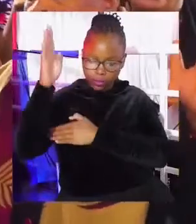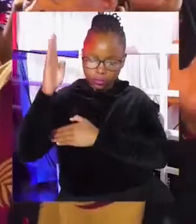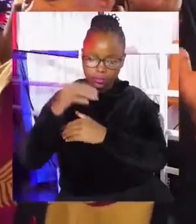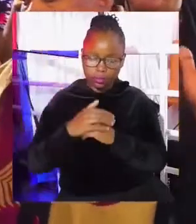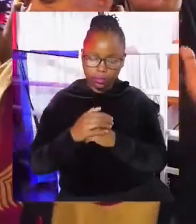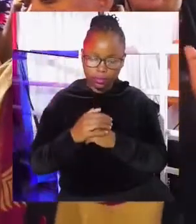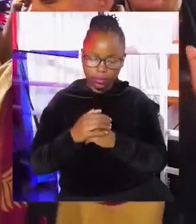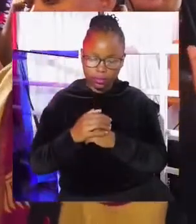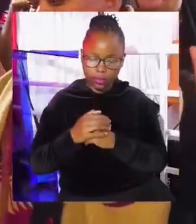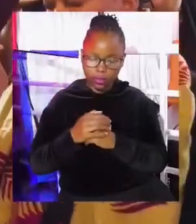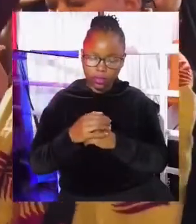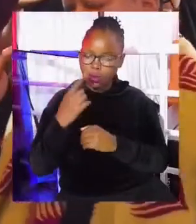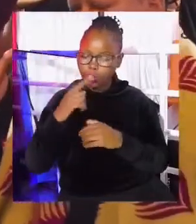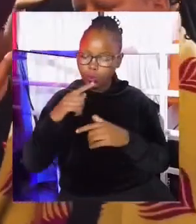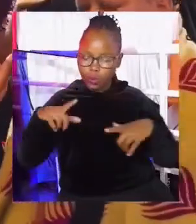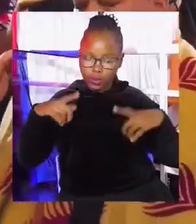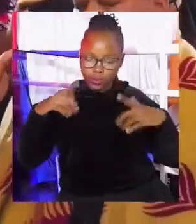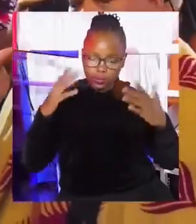Torio tulaga muoyo